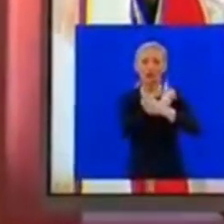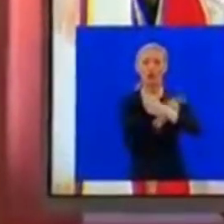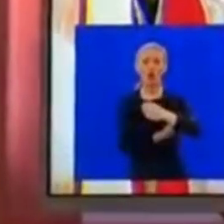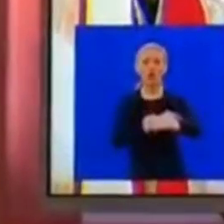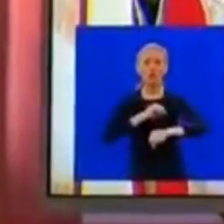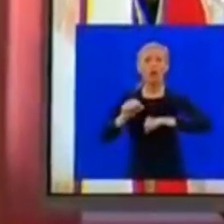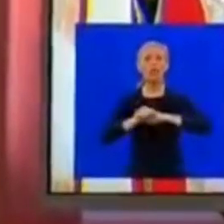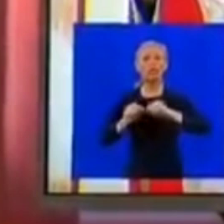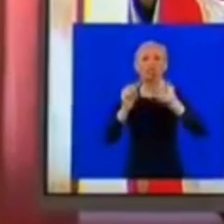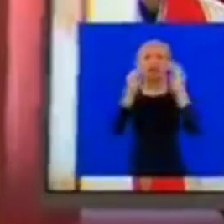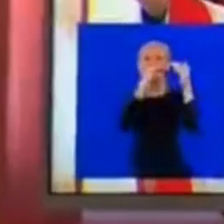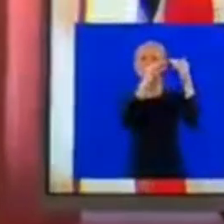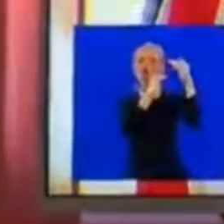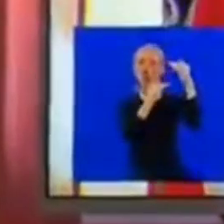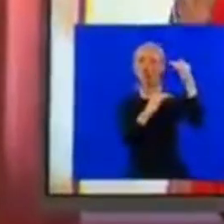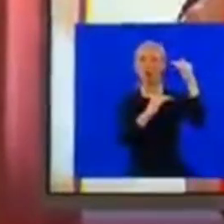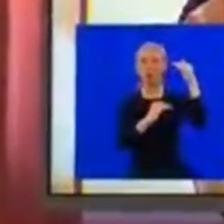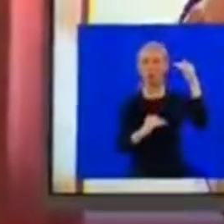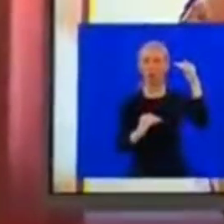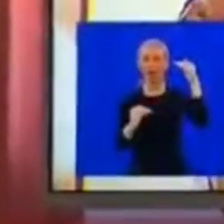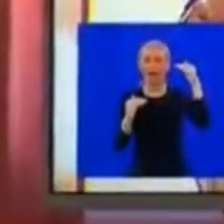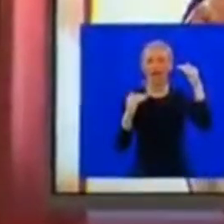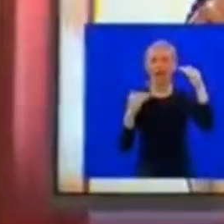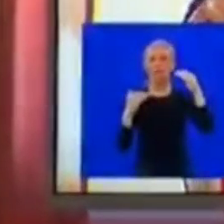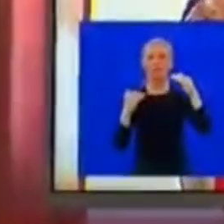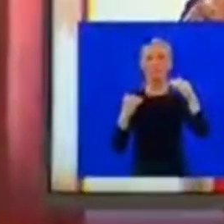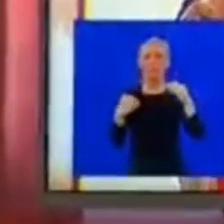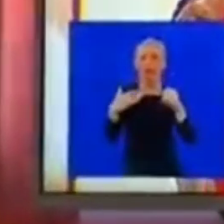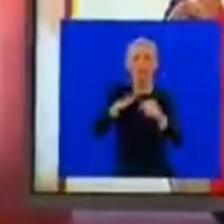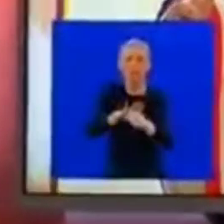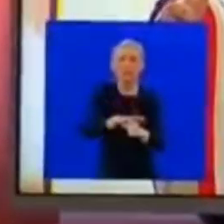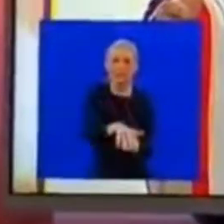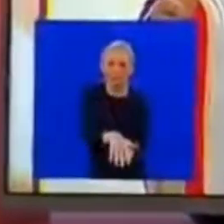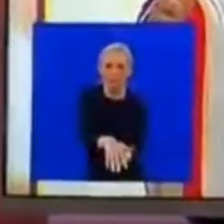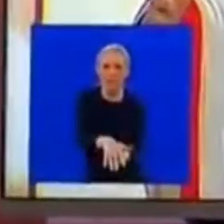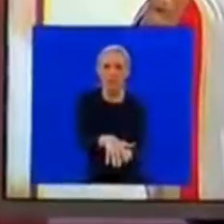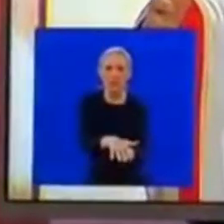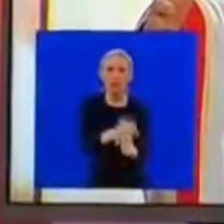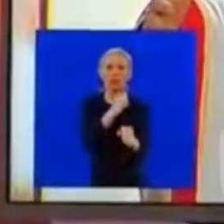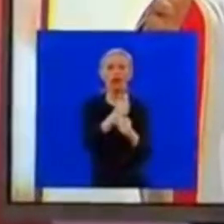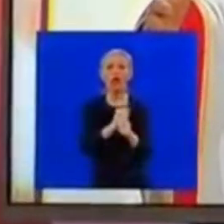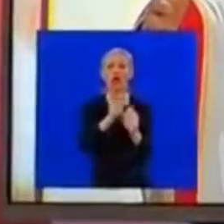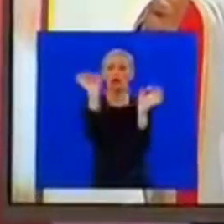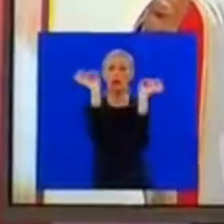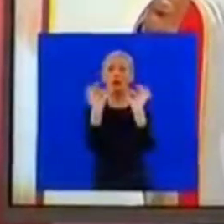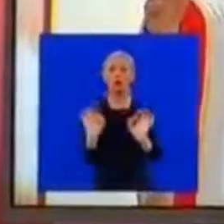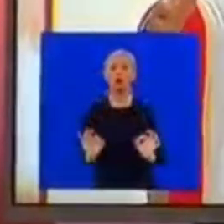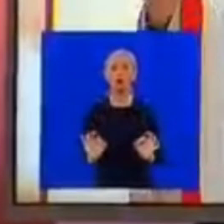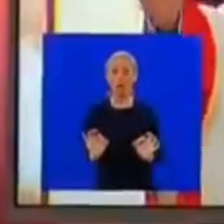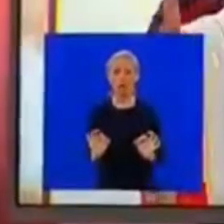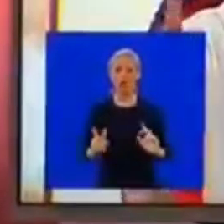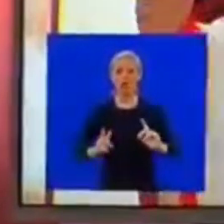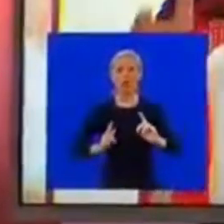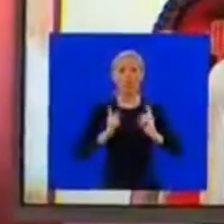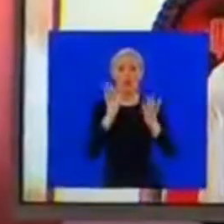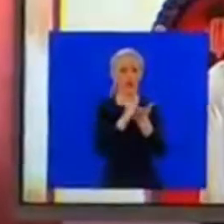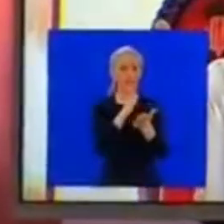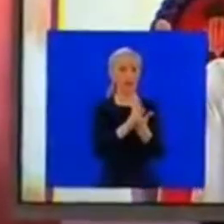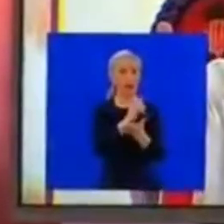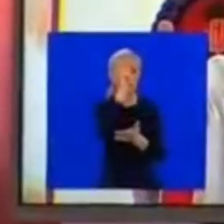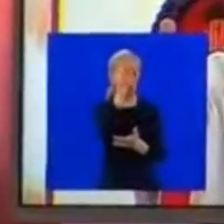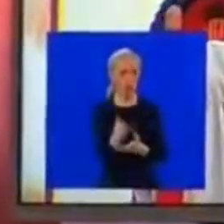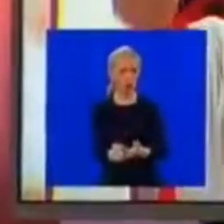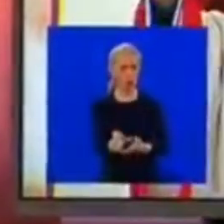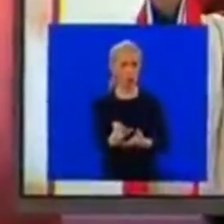strukture da intervenira represijom uređujući život svakog